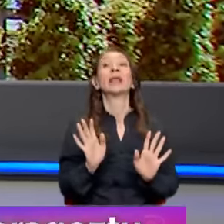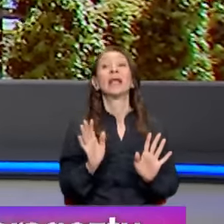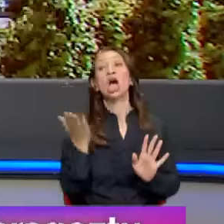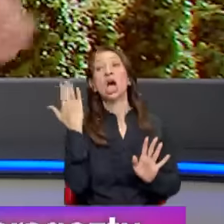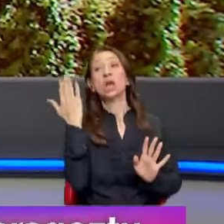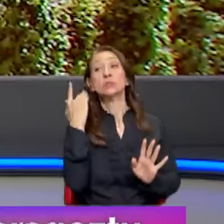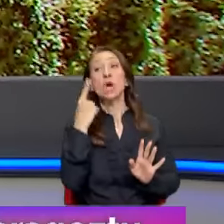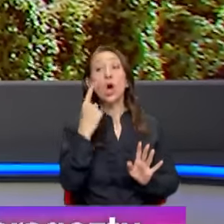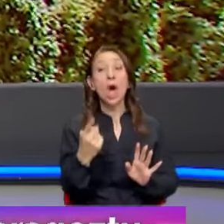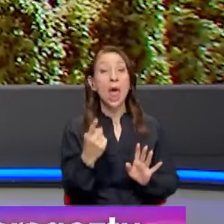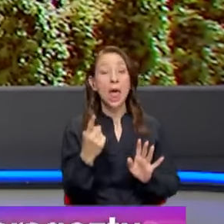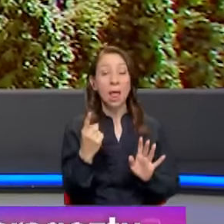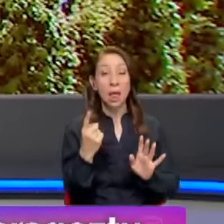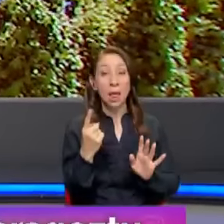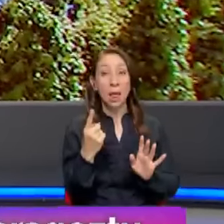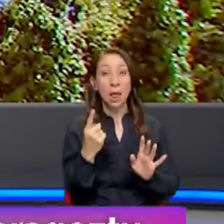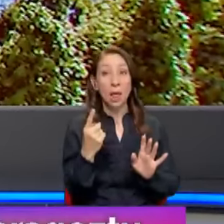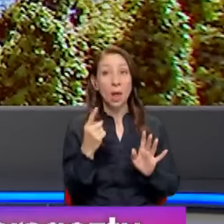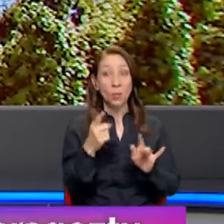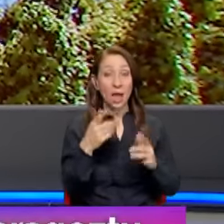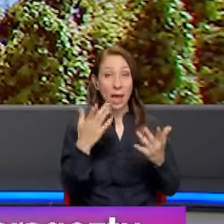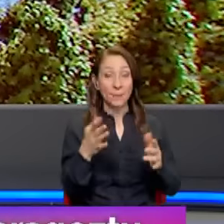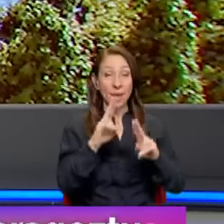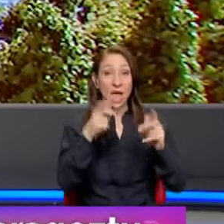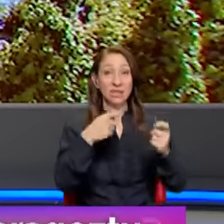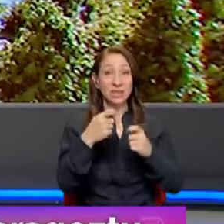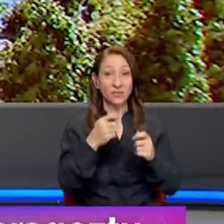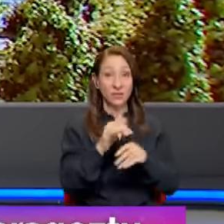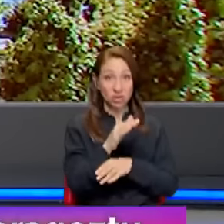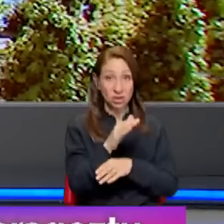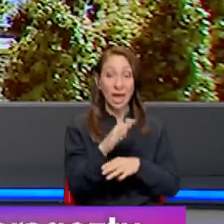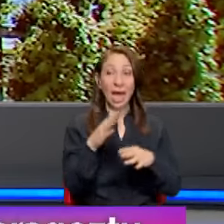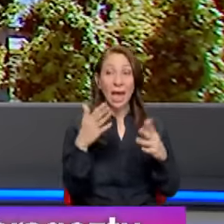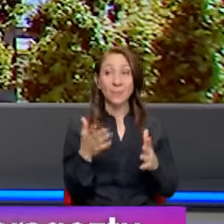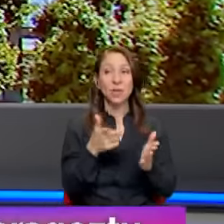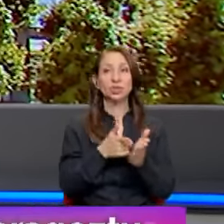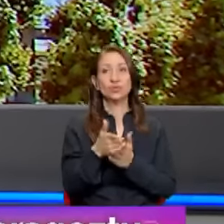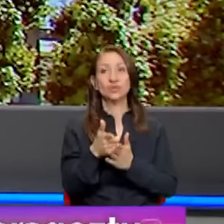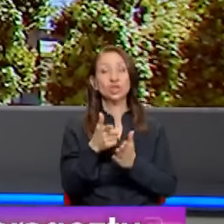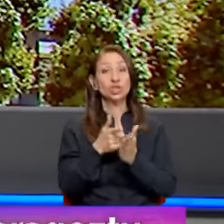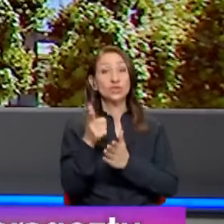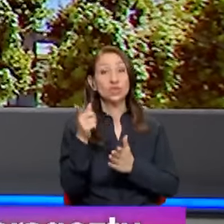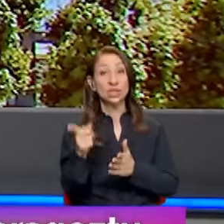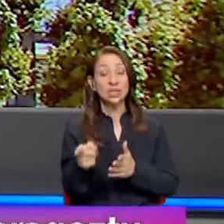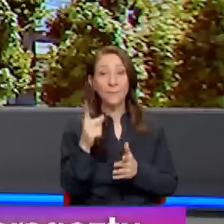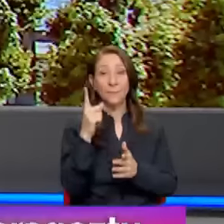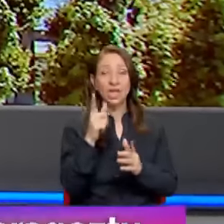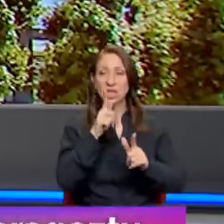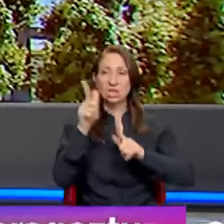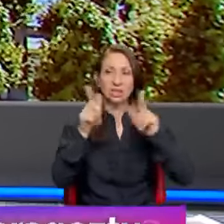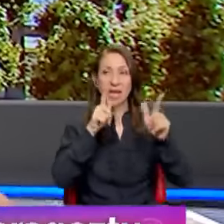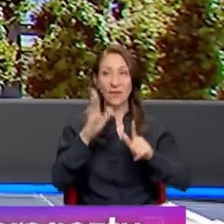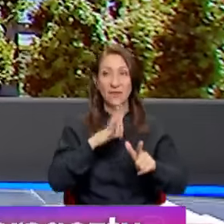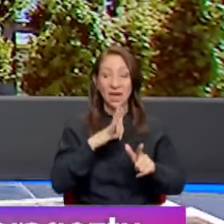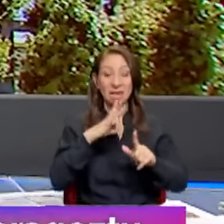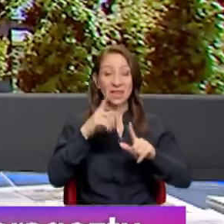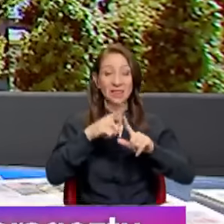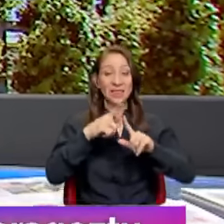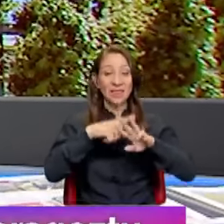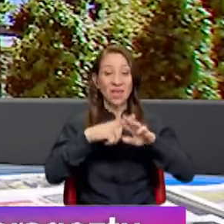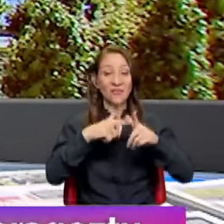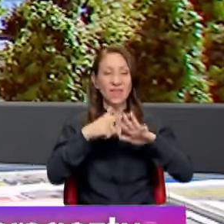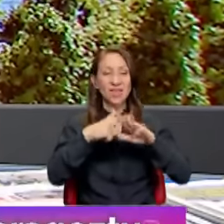geçmişe dönük olarak da bunu hem esnaf yaşadı hem de çiftçi çiftçinin de bir isyanı var tefec